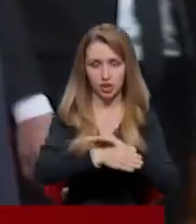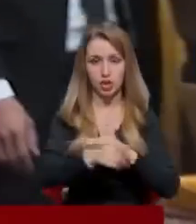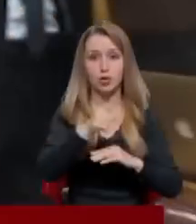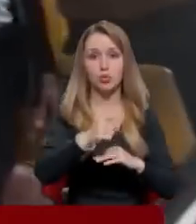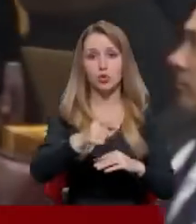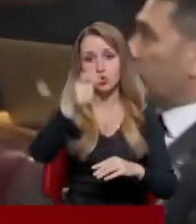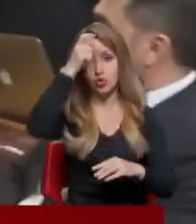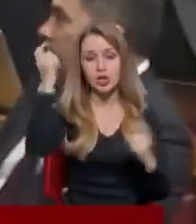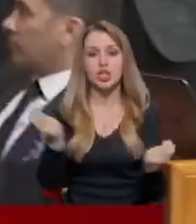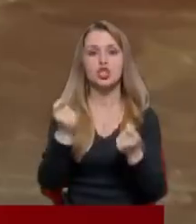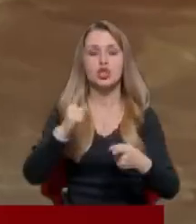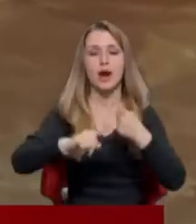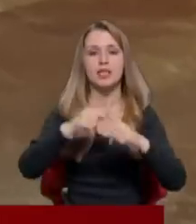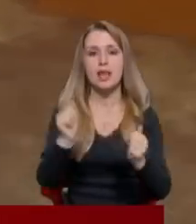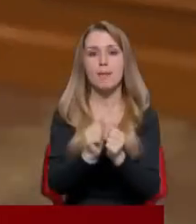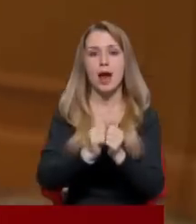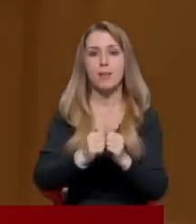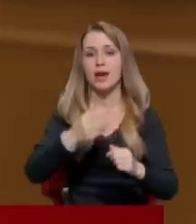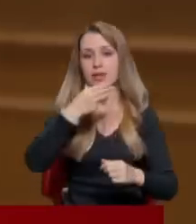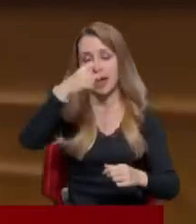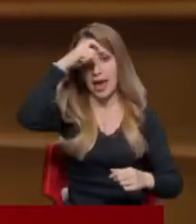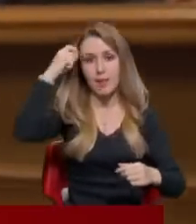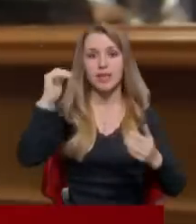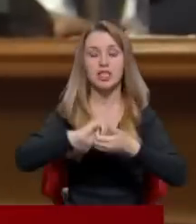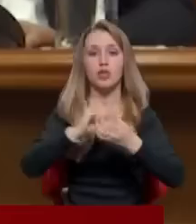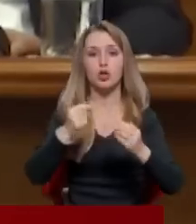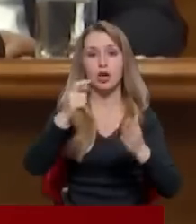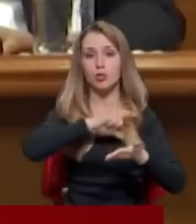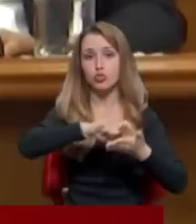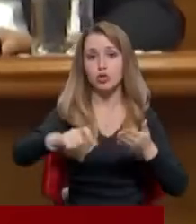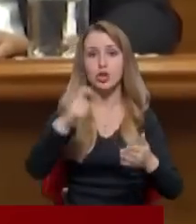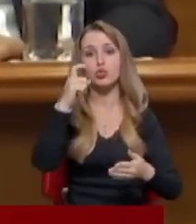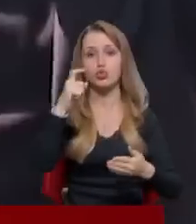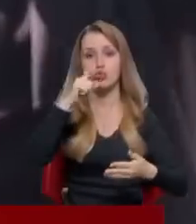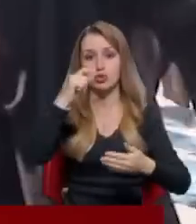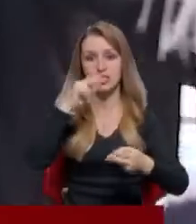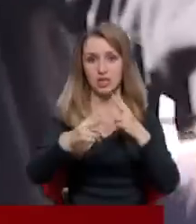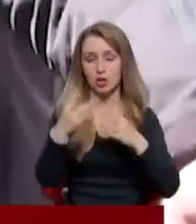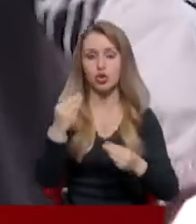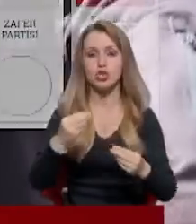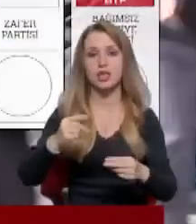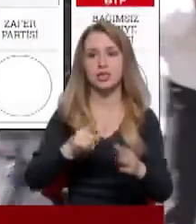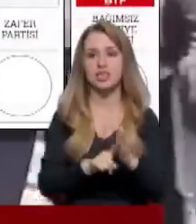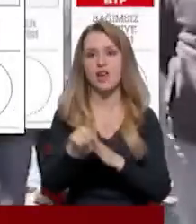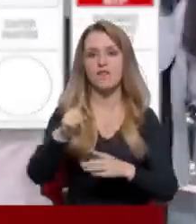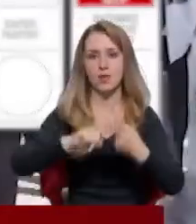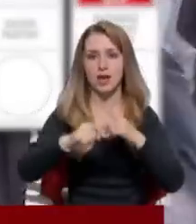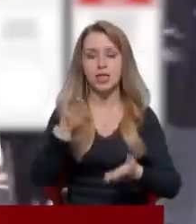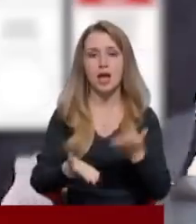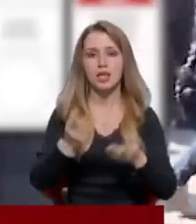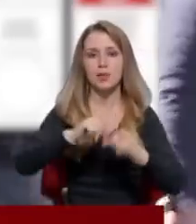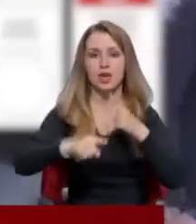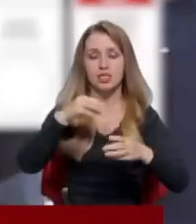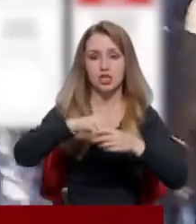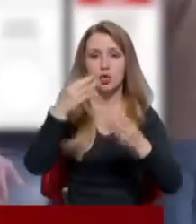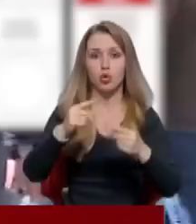Türkiye İşçi Partisi ile birlikte Emek ittifakı olarak Pusulada 9 sırada olacak Zafer Partisi ve adalet partisinde